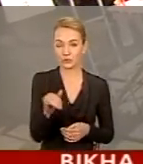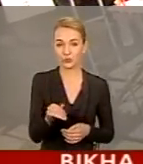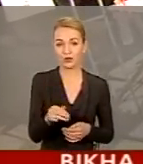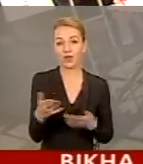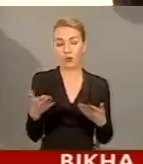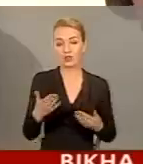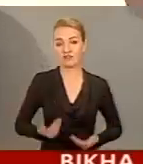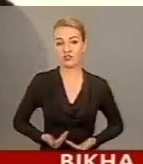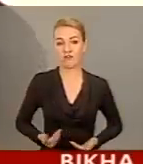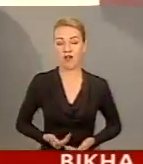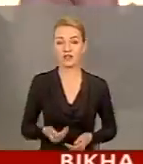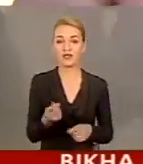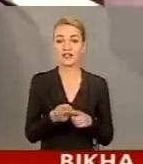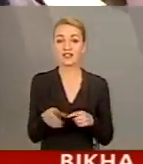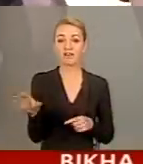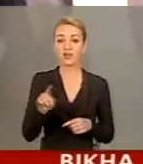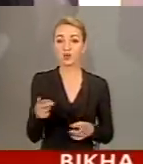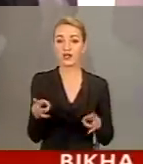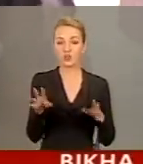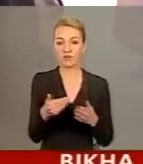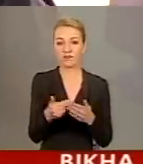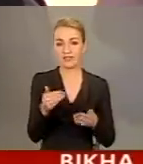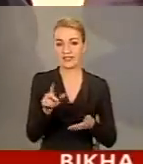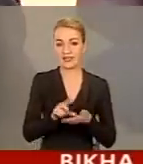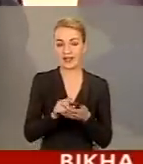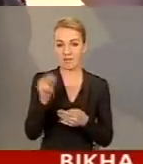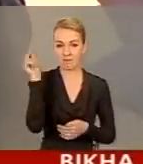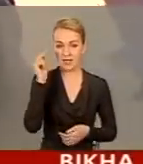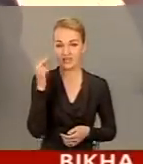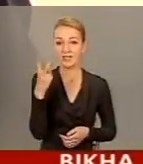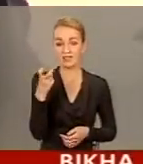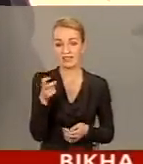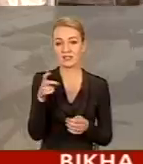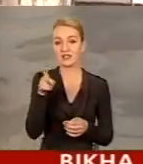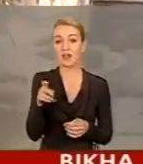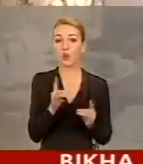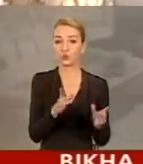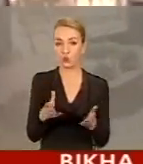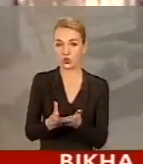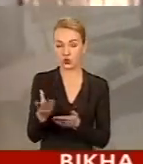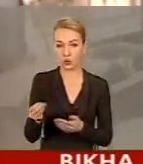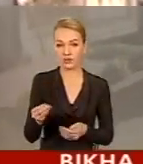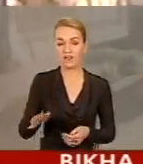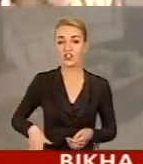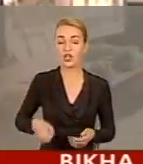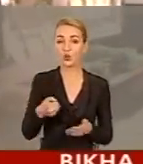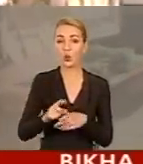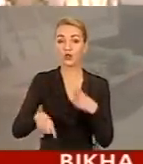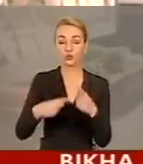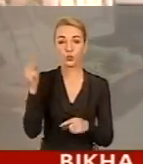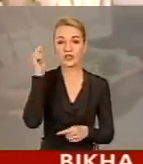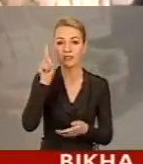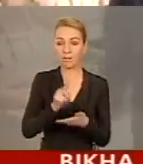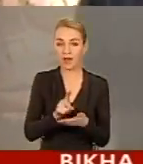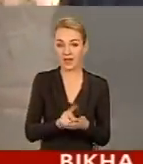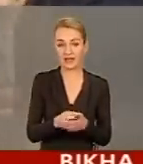і якось виживали. Це все, що залишилося від Денисової стипендії. 200 підуть за гуртожиток. У кишені до наступної стипендії